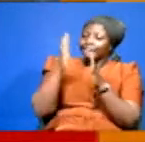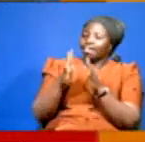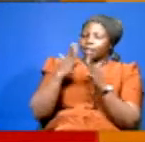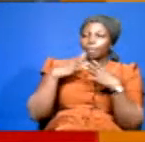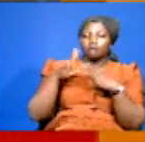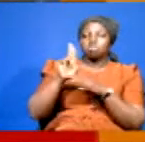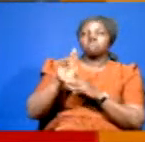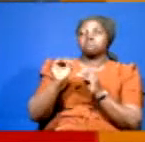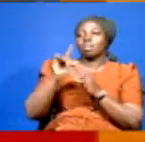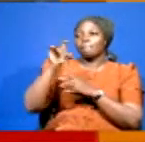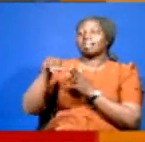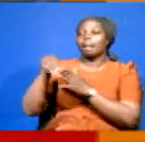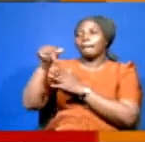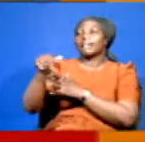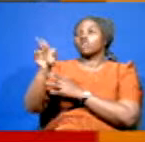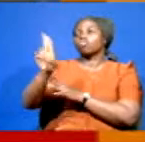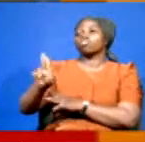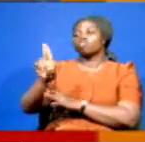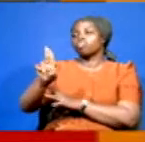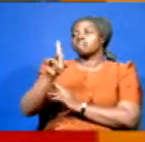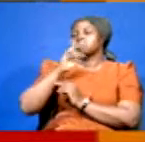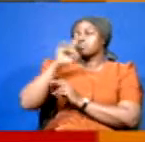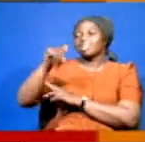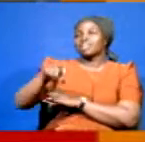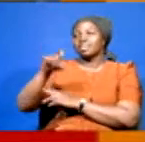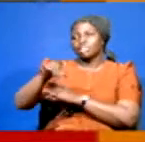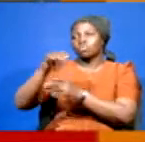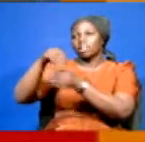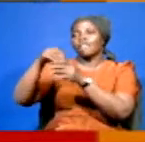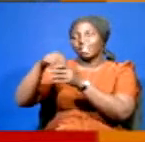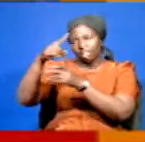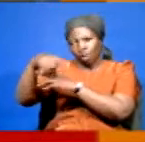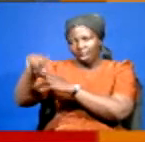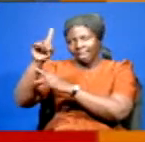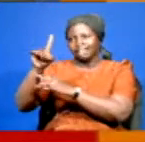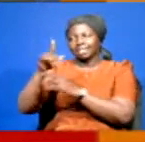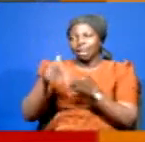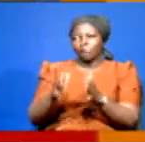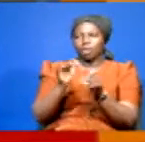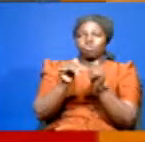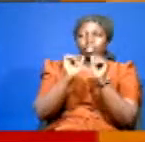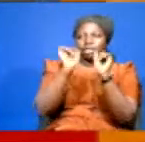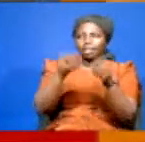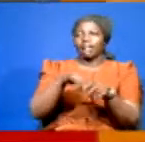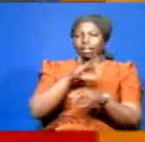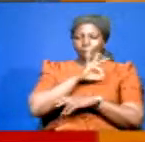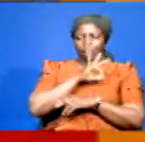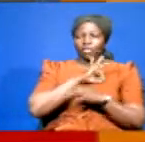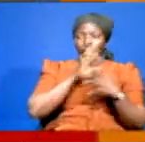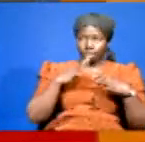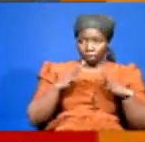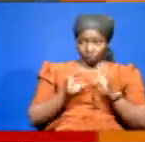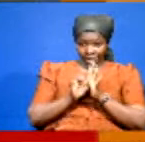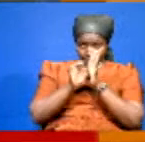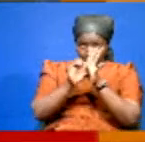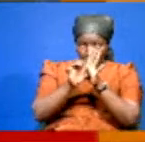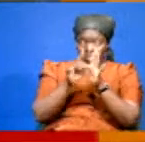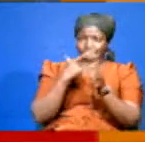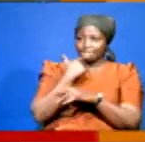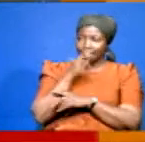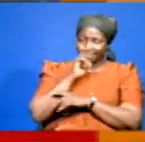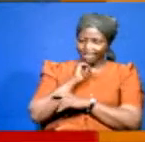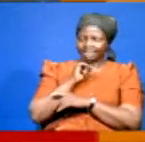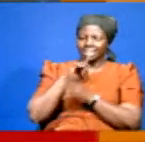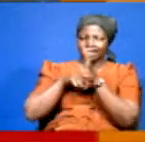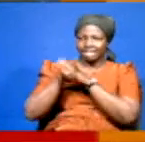need to invest appropriately in a way that it would benefit the people. For example, ni lazima tulisema hata katika serikali ya Azimio One